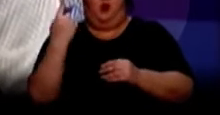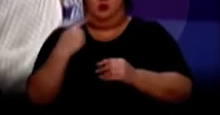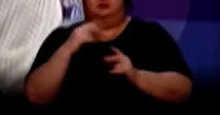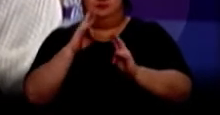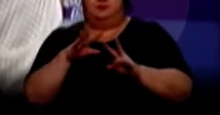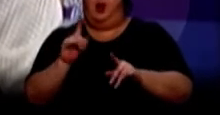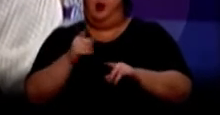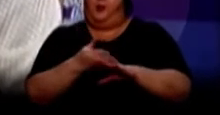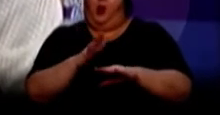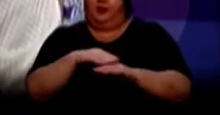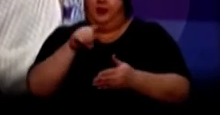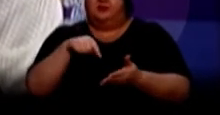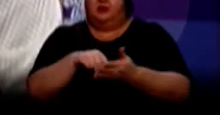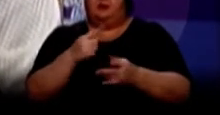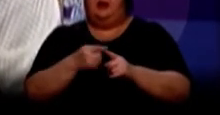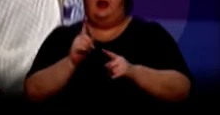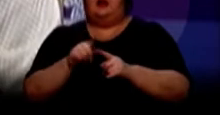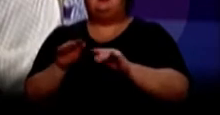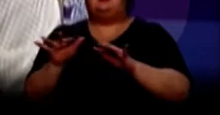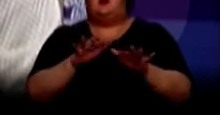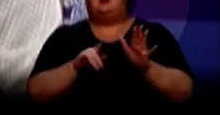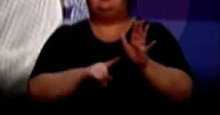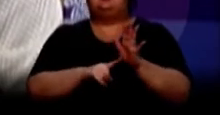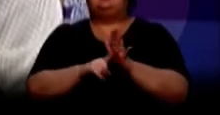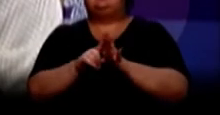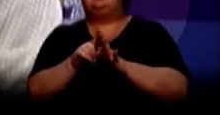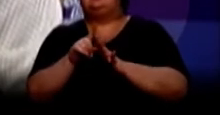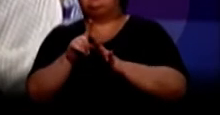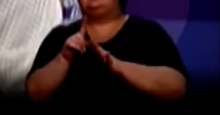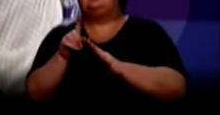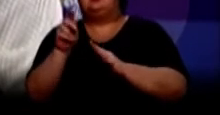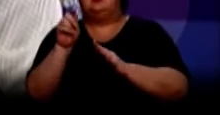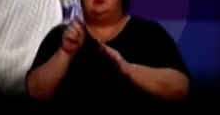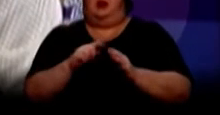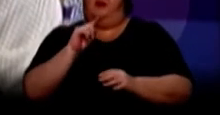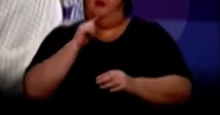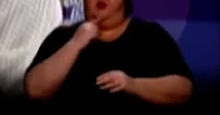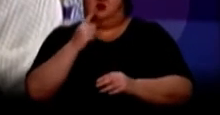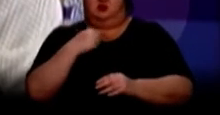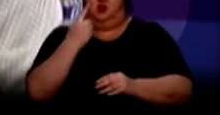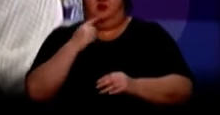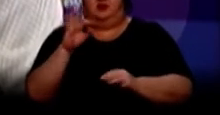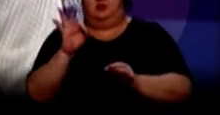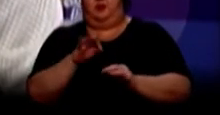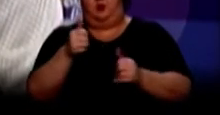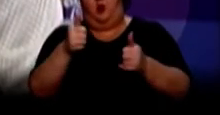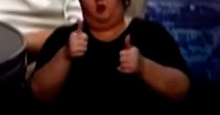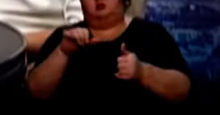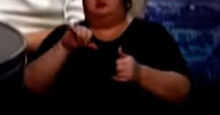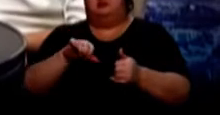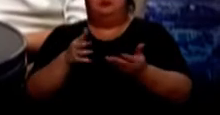Полтави, цей процес нарешті запущений. Важко говорити поки що про успішність, тому що